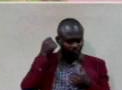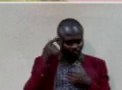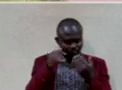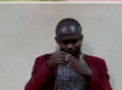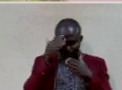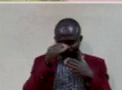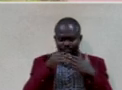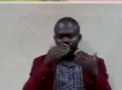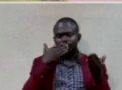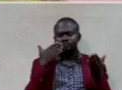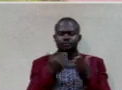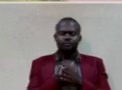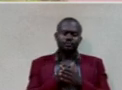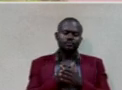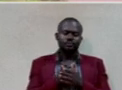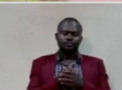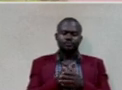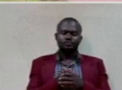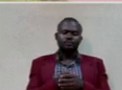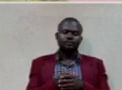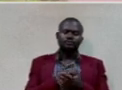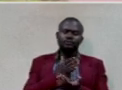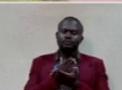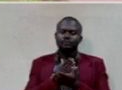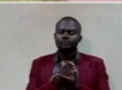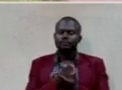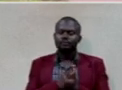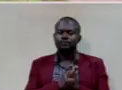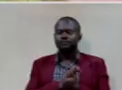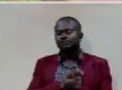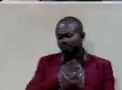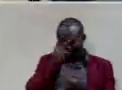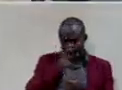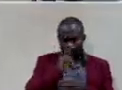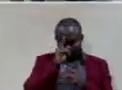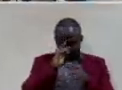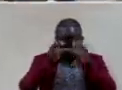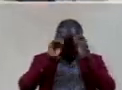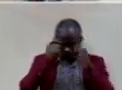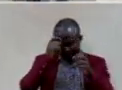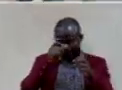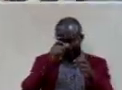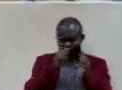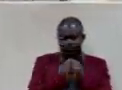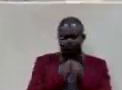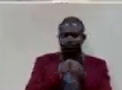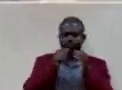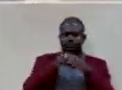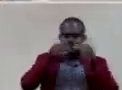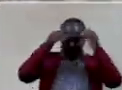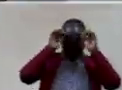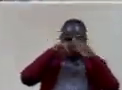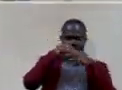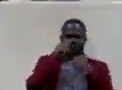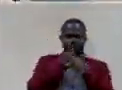kubera ubuyobozi bwiza mana nta kintu nashinja uriya mubyeyi Paul Kagame. Mu bahawe amatungo harimo bakora